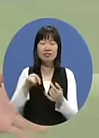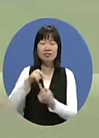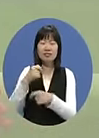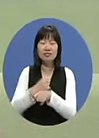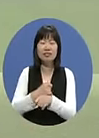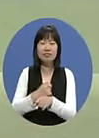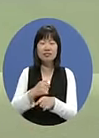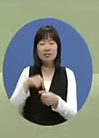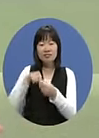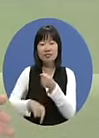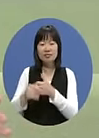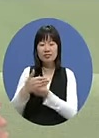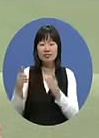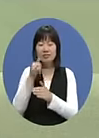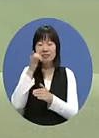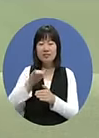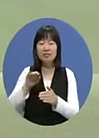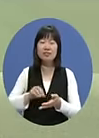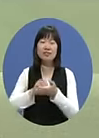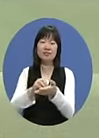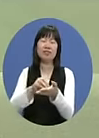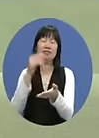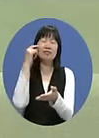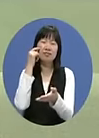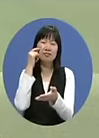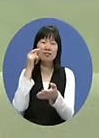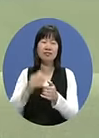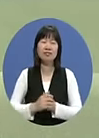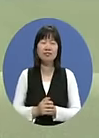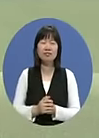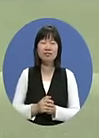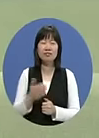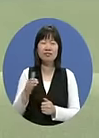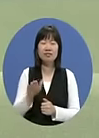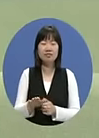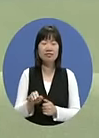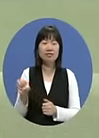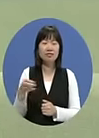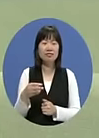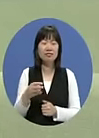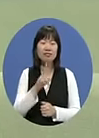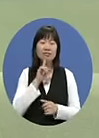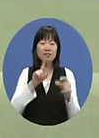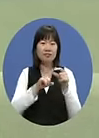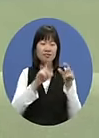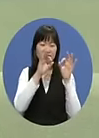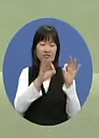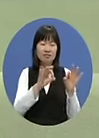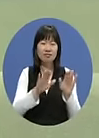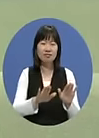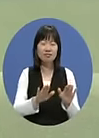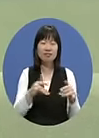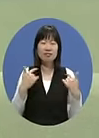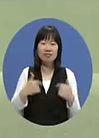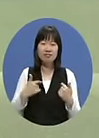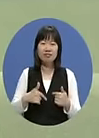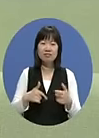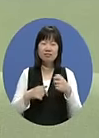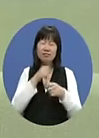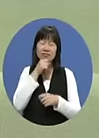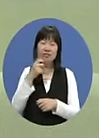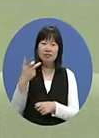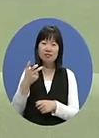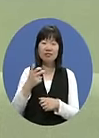하는 심화반이라는 게 있는데 저는 거기에도 들어가지 못했었어요. 네, 네 그리고 언어 같은 경우에도 맨날 뭐